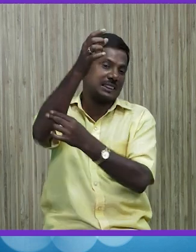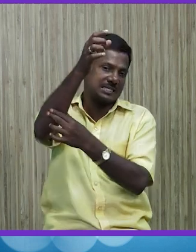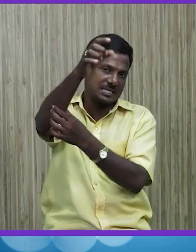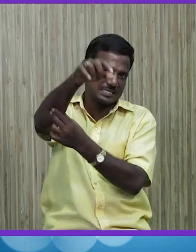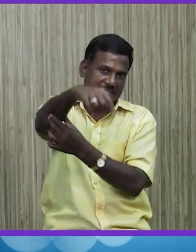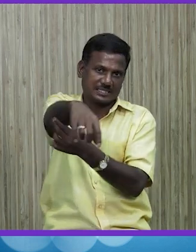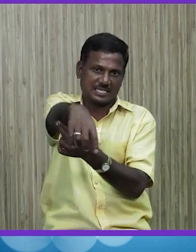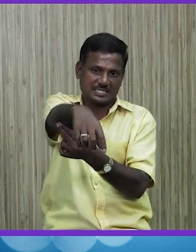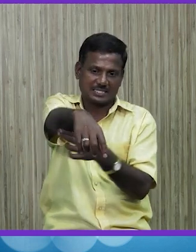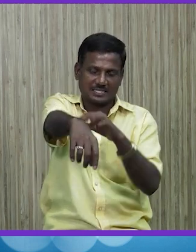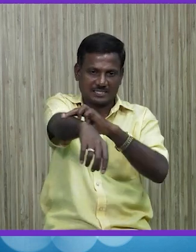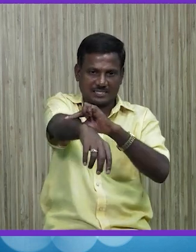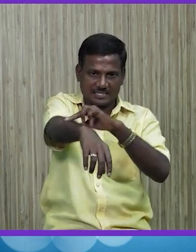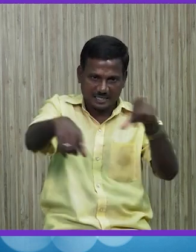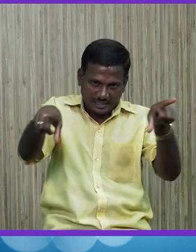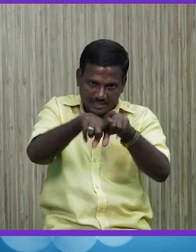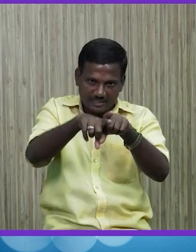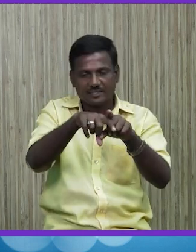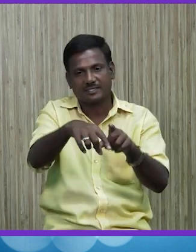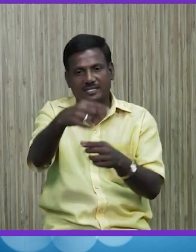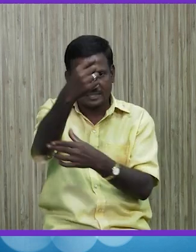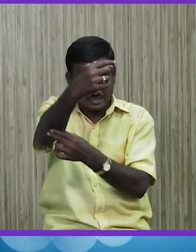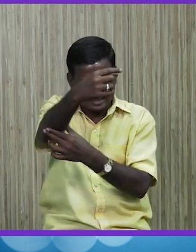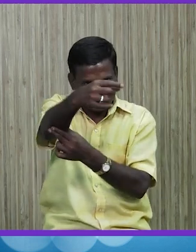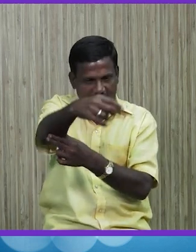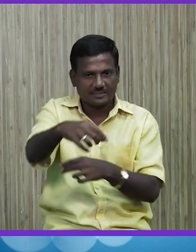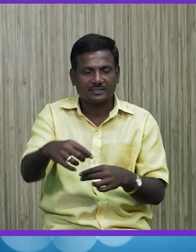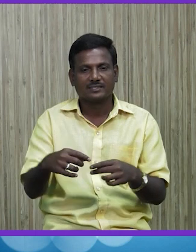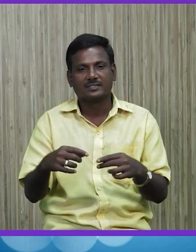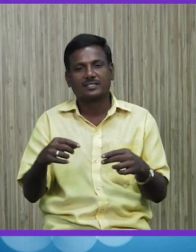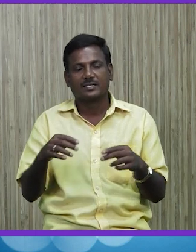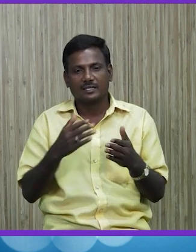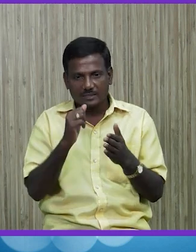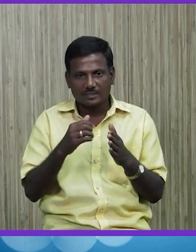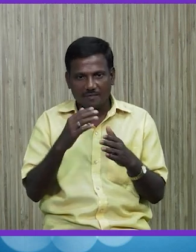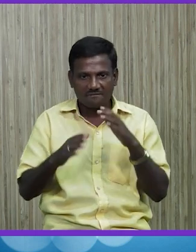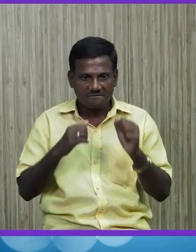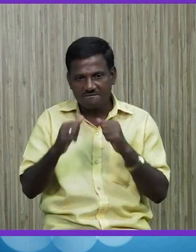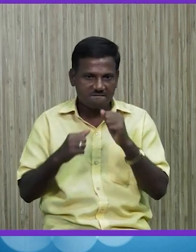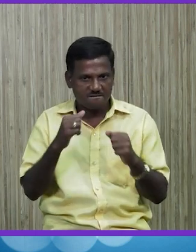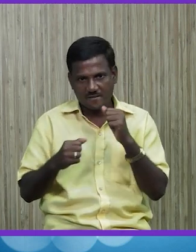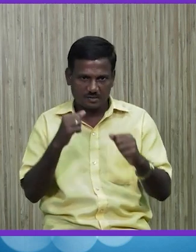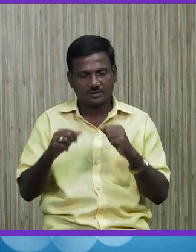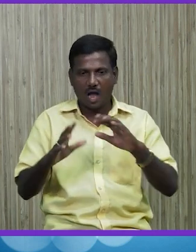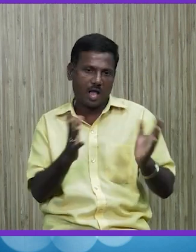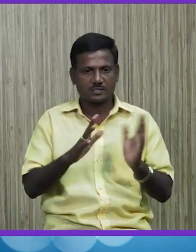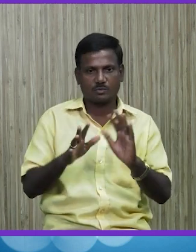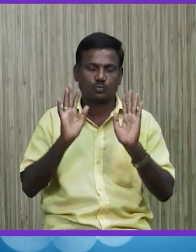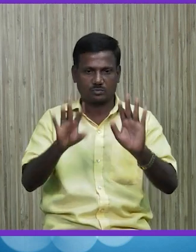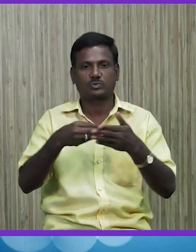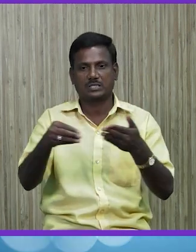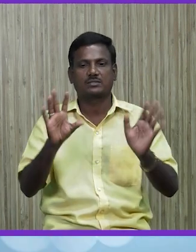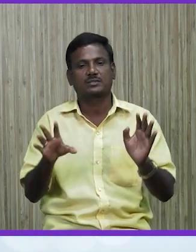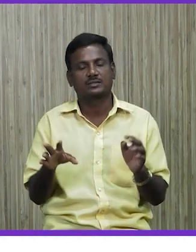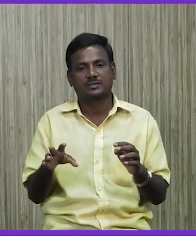மணணண்டலமும் இனைந்து இயக்கத் திர்க்கு உதவுகிறத negativity உடல் அசையுற்கு உதவைesty